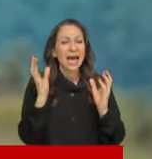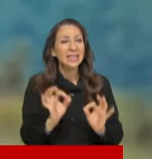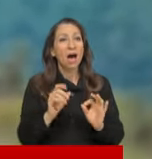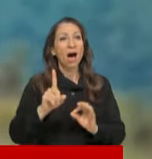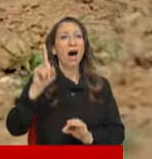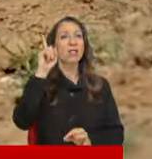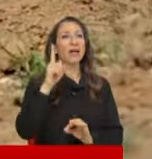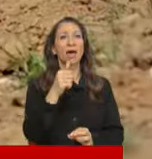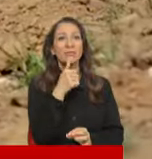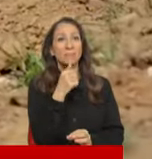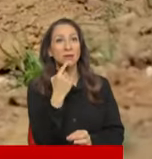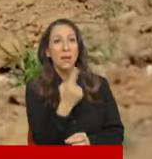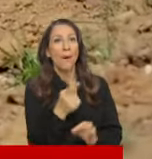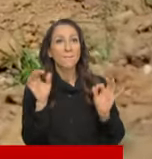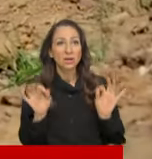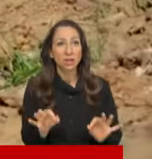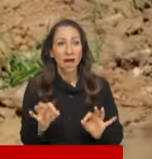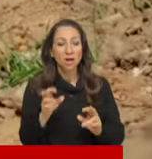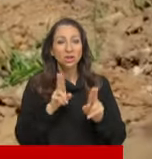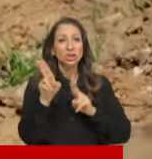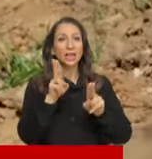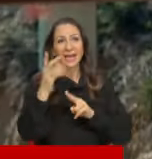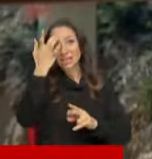Yani Allah'ın adamları demeye başladılar